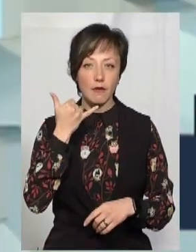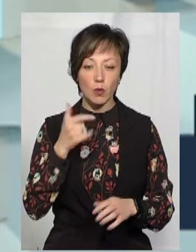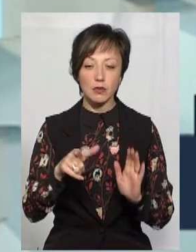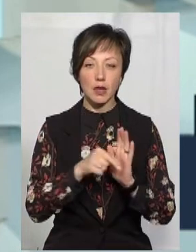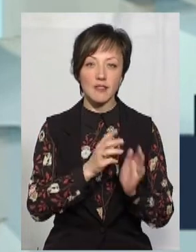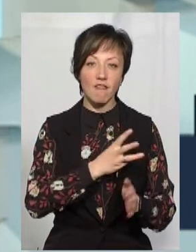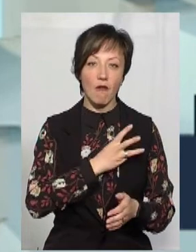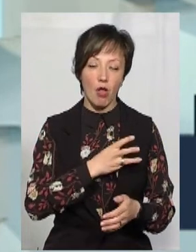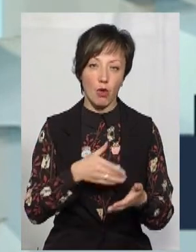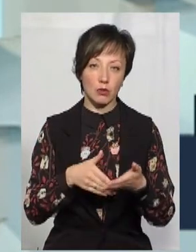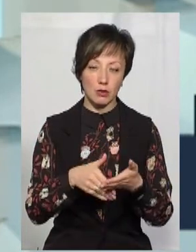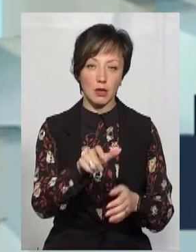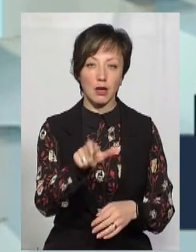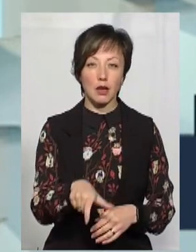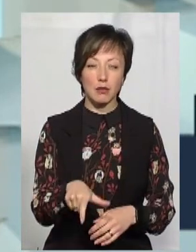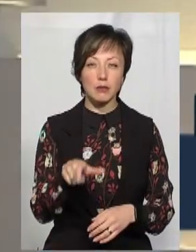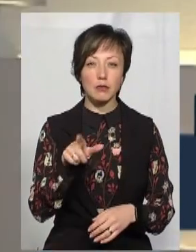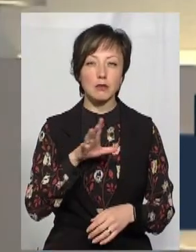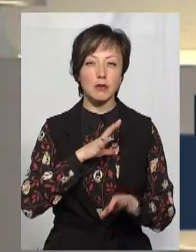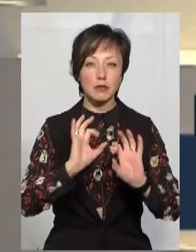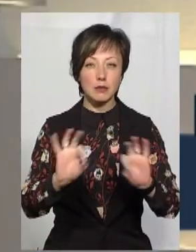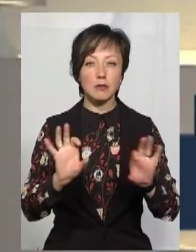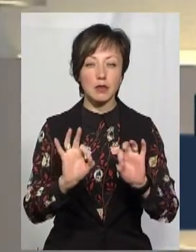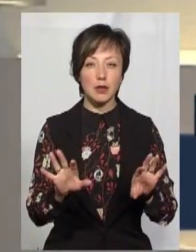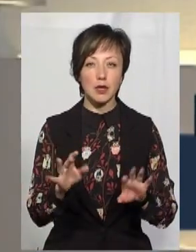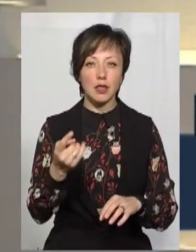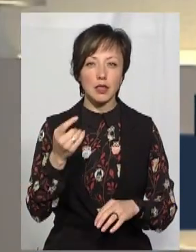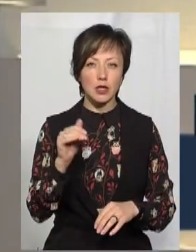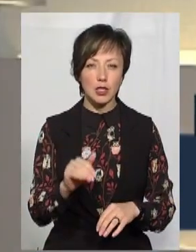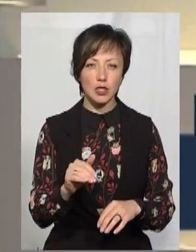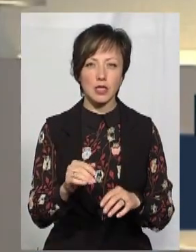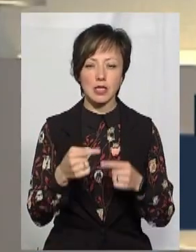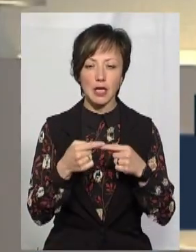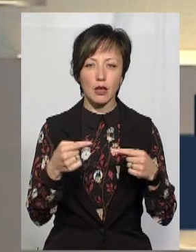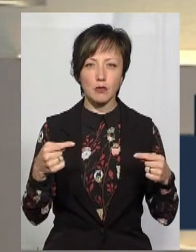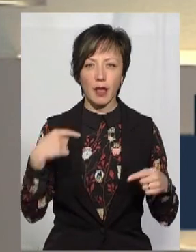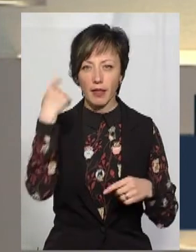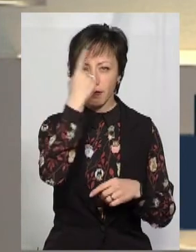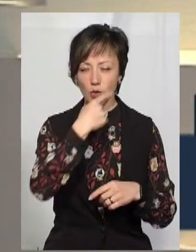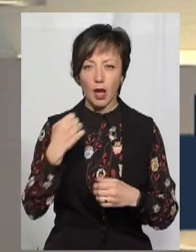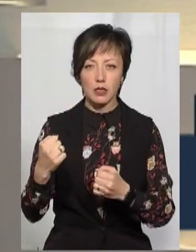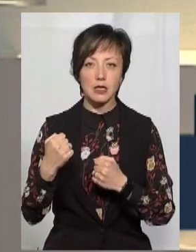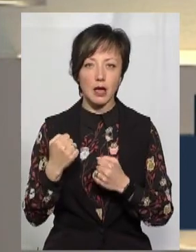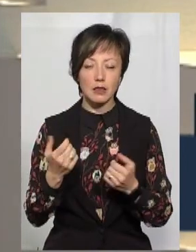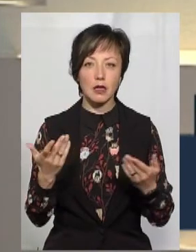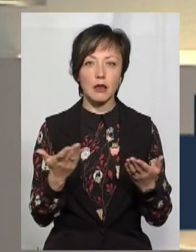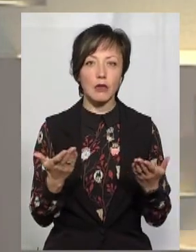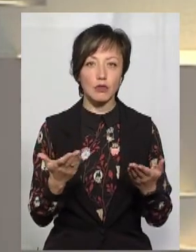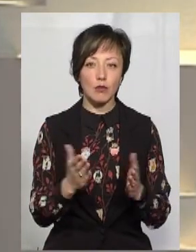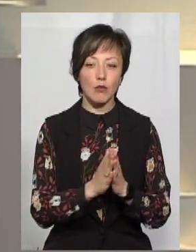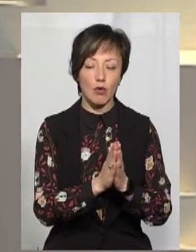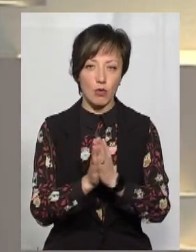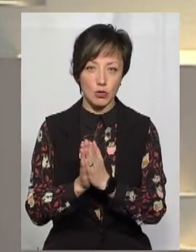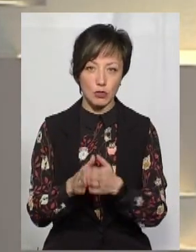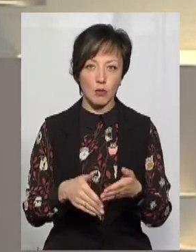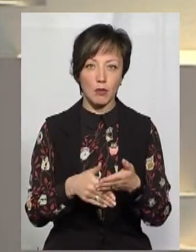Тетяною Йозепчук, і там йшла мова от про тисячі оцих от засобів індивідуального захисту, які про яку їх